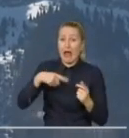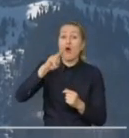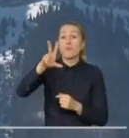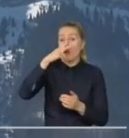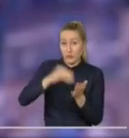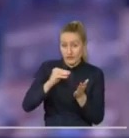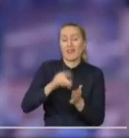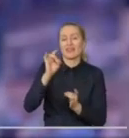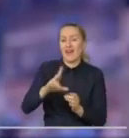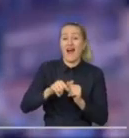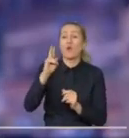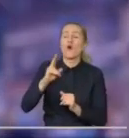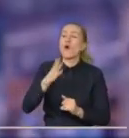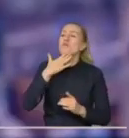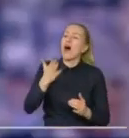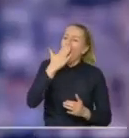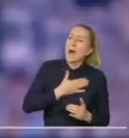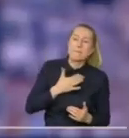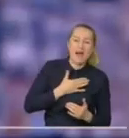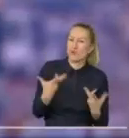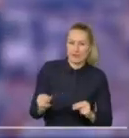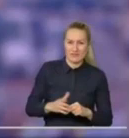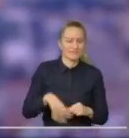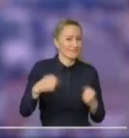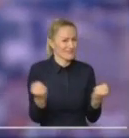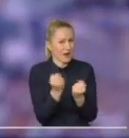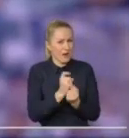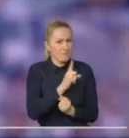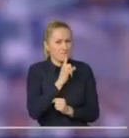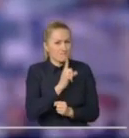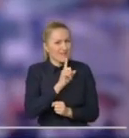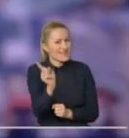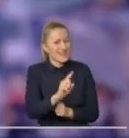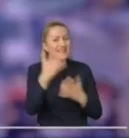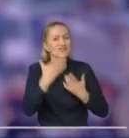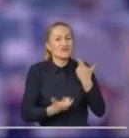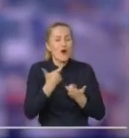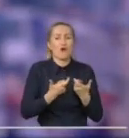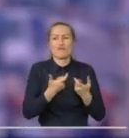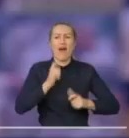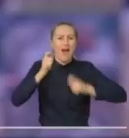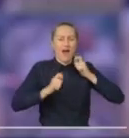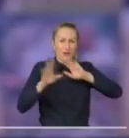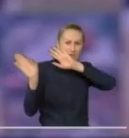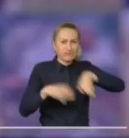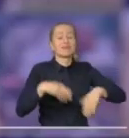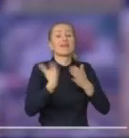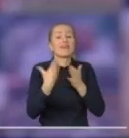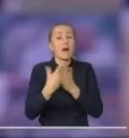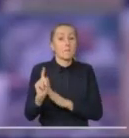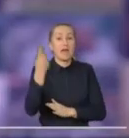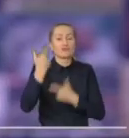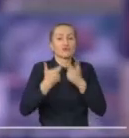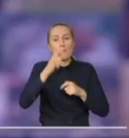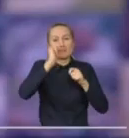turystów. Kraków nie zamierza siedzieć jak mysz pod miotłą i chce zrobić porządek z hałasem. Miasto zamontuje pierwszy w Polsce